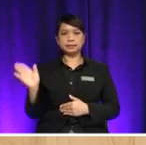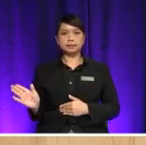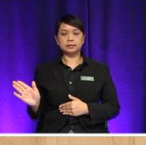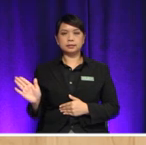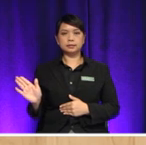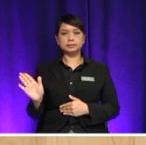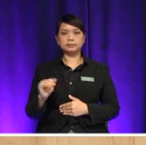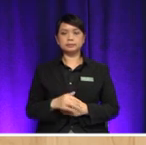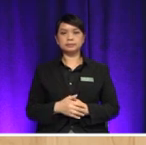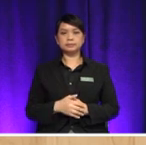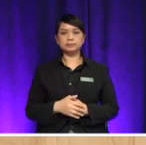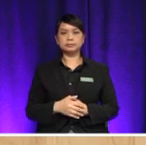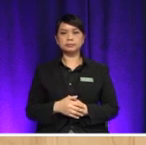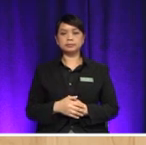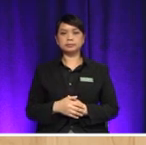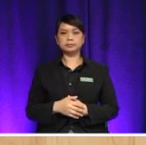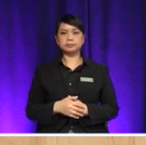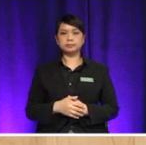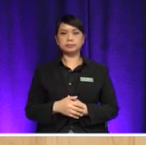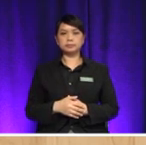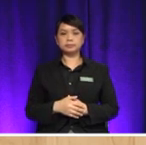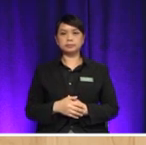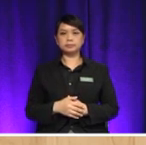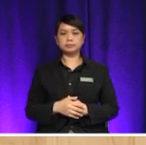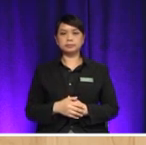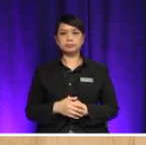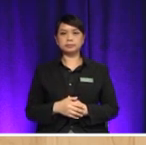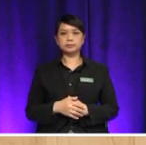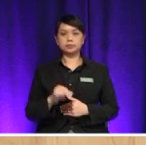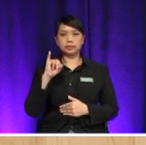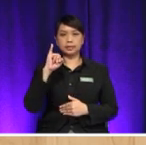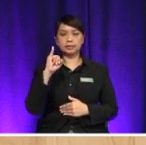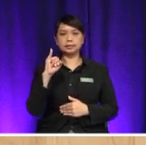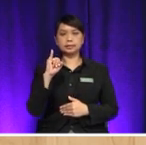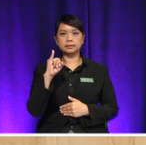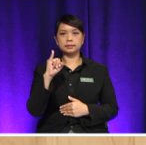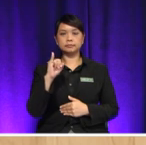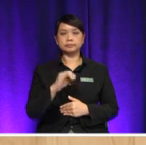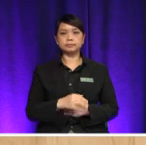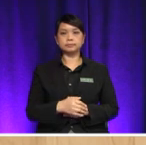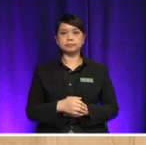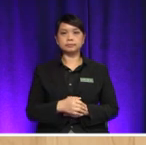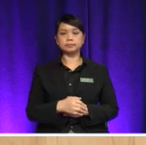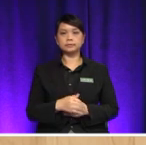dia ada bar ke atas kan Mana indeks gua bahan tuh kalau tak ada